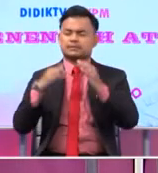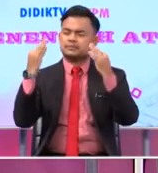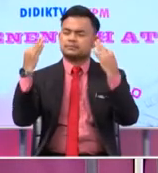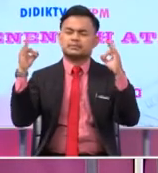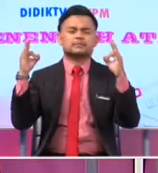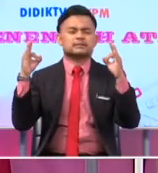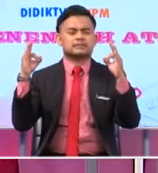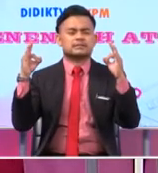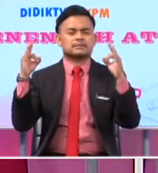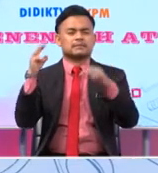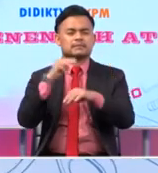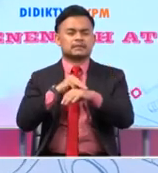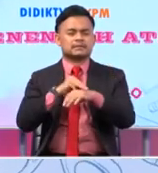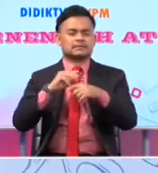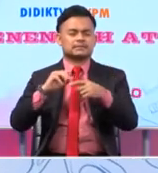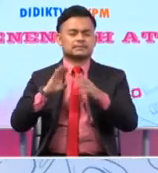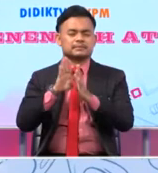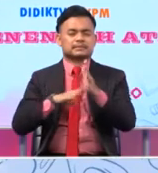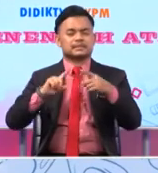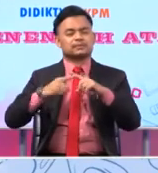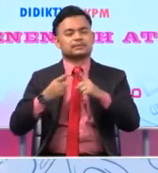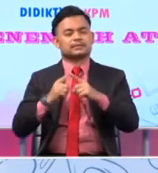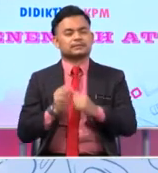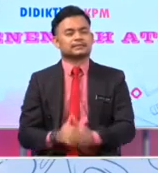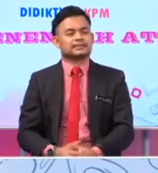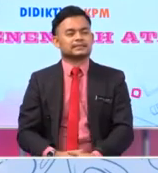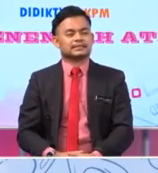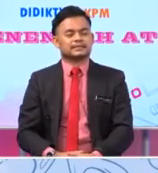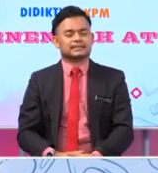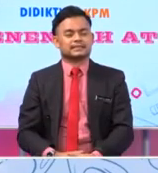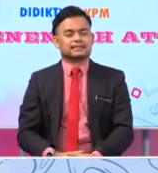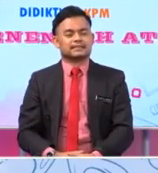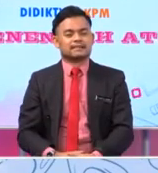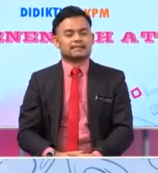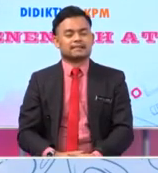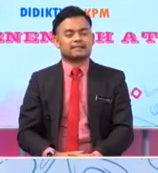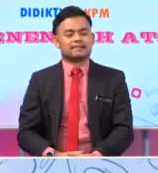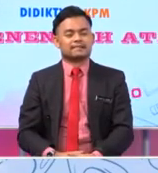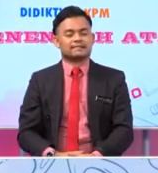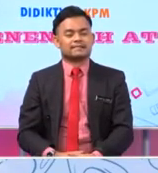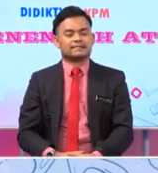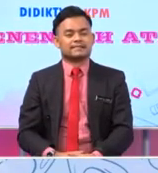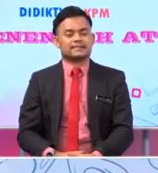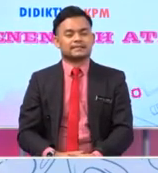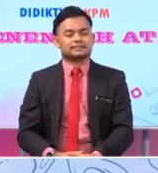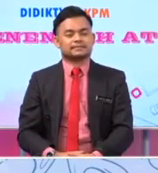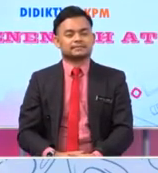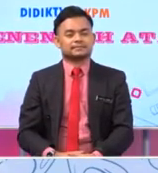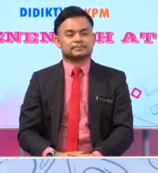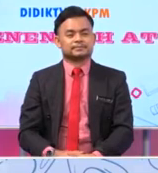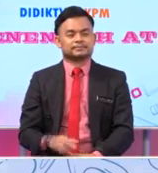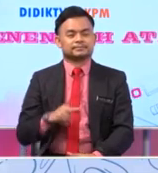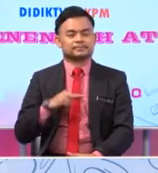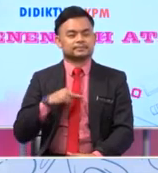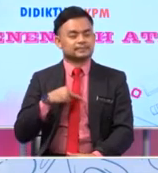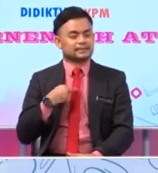salak bergaul bebas skirt a Samuel sebetulnya salah kalau bergaul bebas aslinya ialah